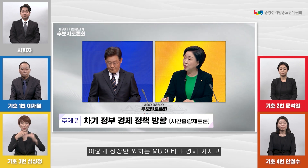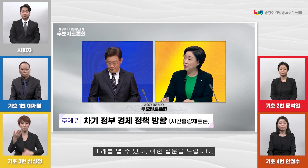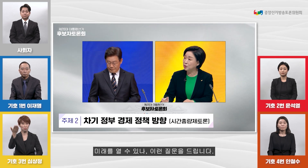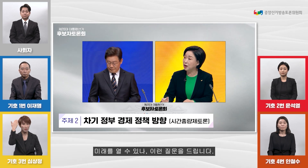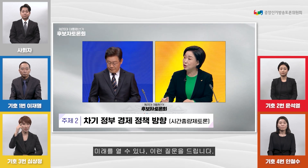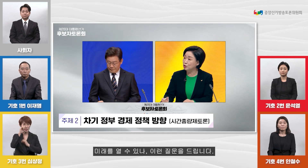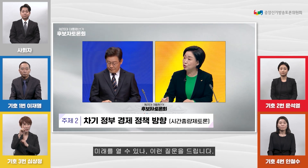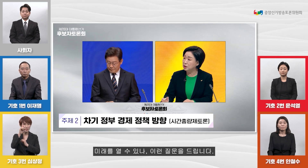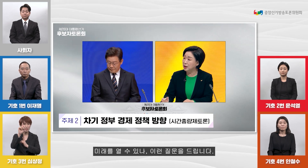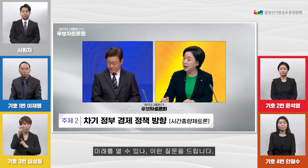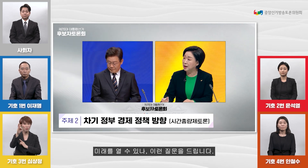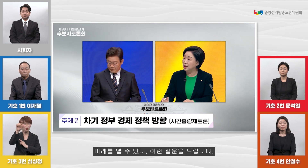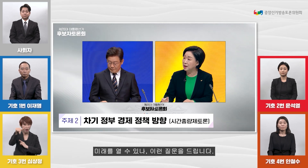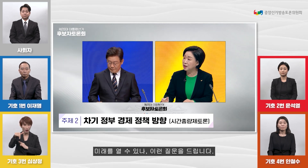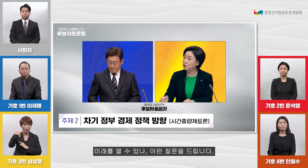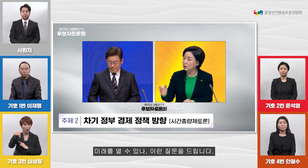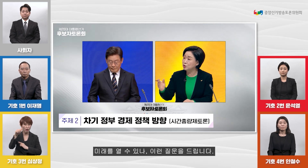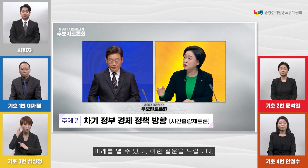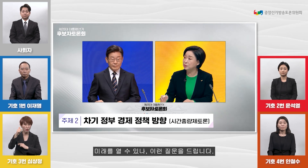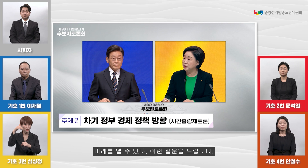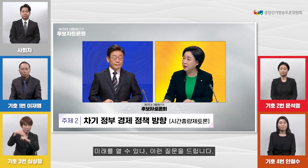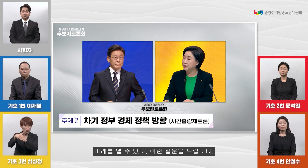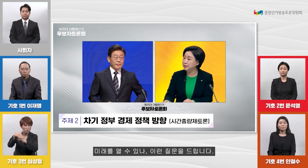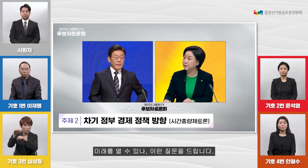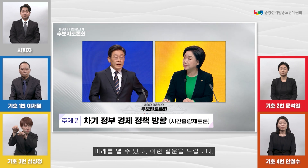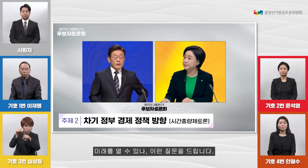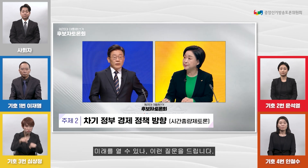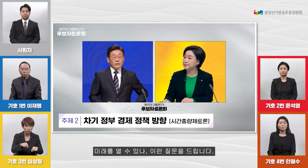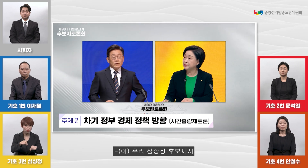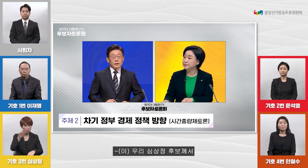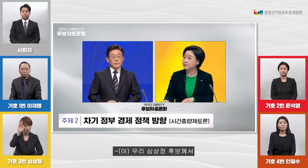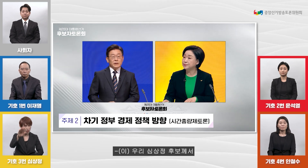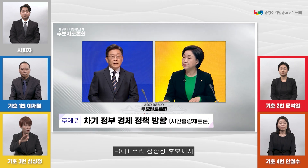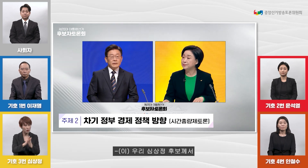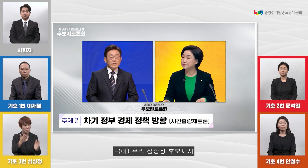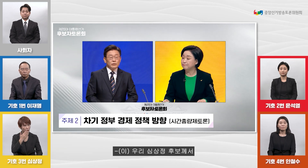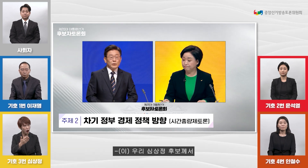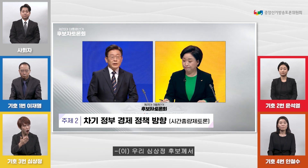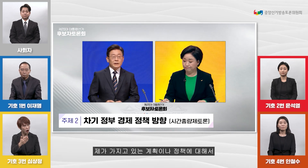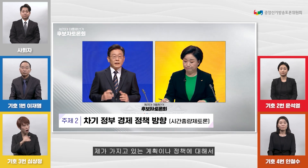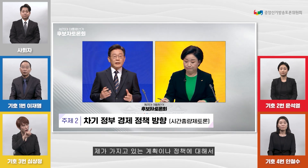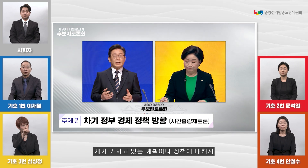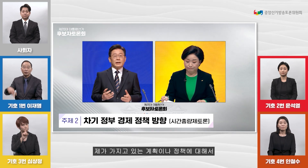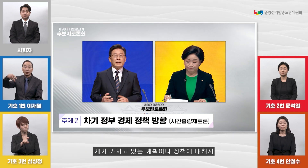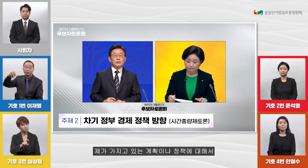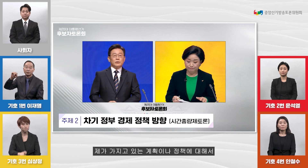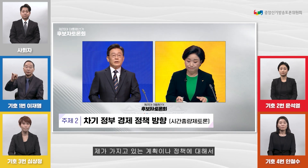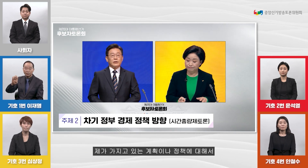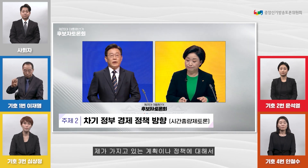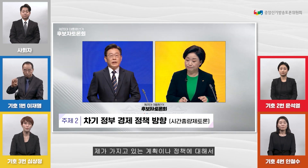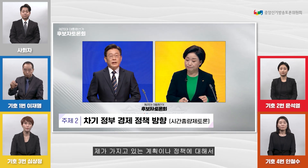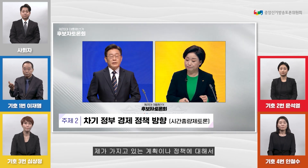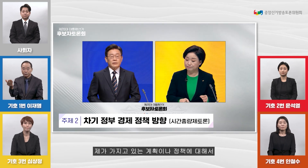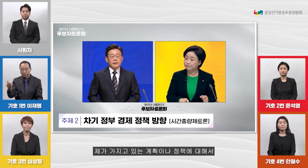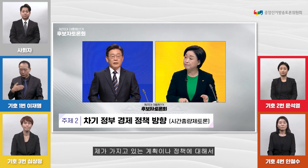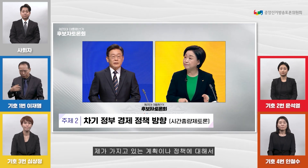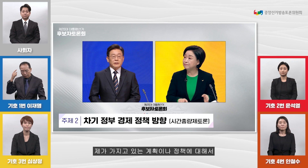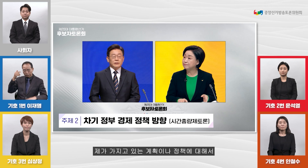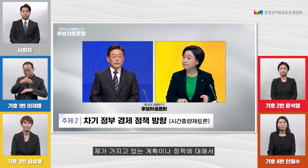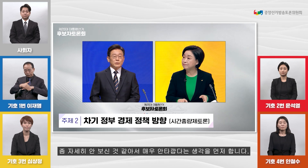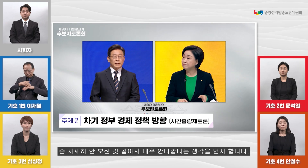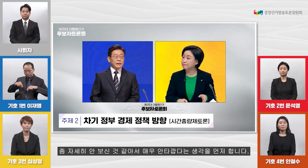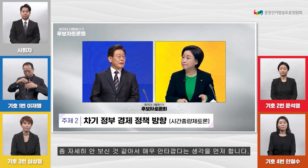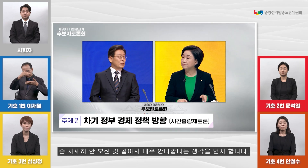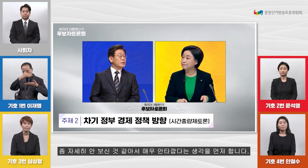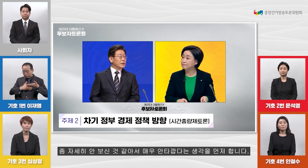가지고 미래를 열 수 있나 이런 질문을 드립니다. 우리 심상정 후보께서 제가 가지고 있는 계획이나 정책에